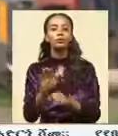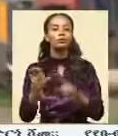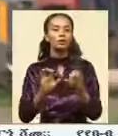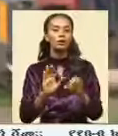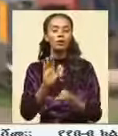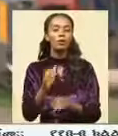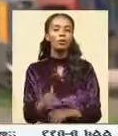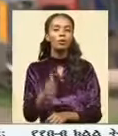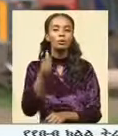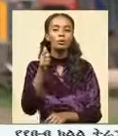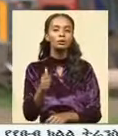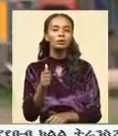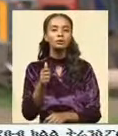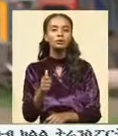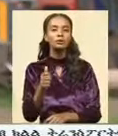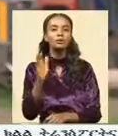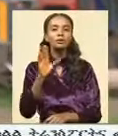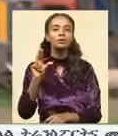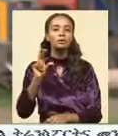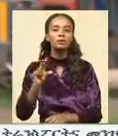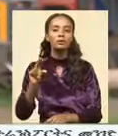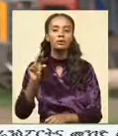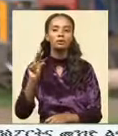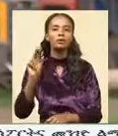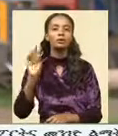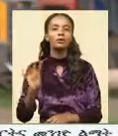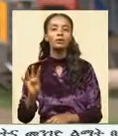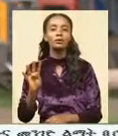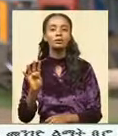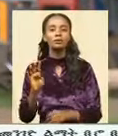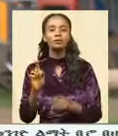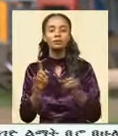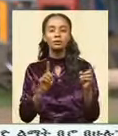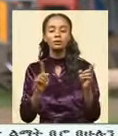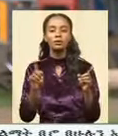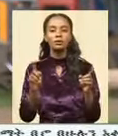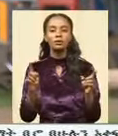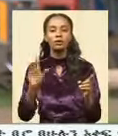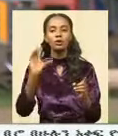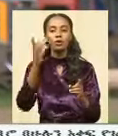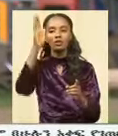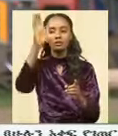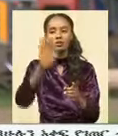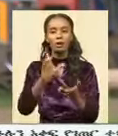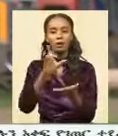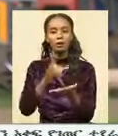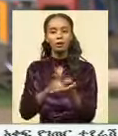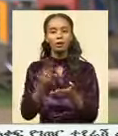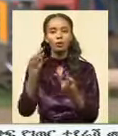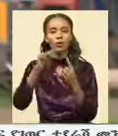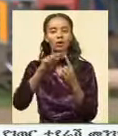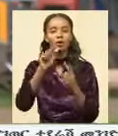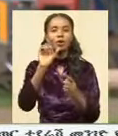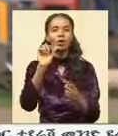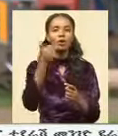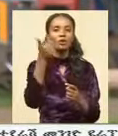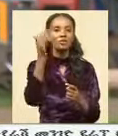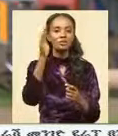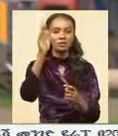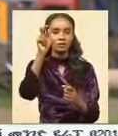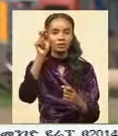ተደርጓል። ዋናው ከግቤ አራት ሳይት መከተሚያ ከሆነው ኮይሻ ከተማ ወደ ኦሽካ ደንቻ ቀበሌ